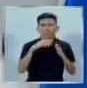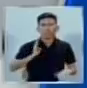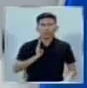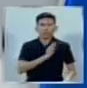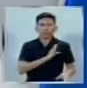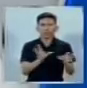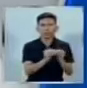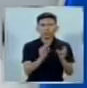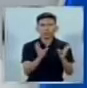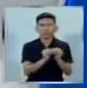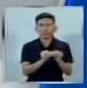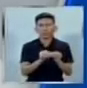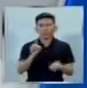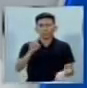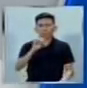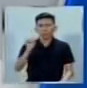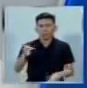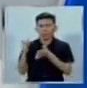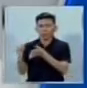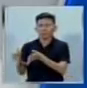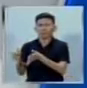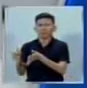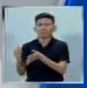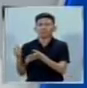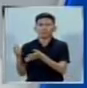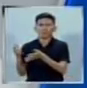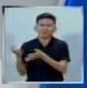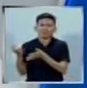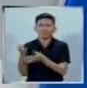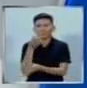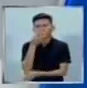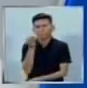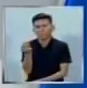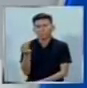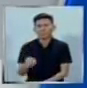mo 99% na yung pumasok, di ba? Sige. Alright,